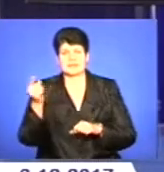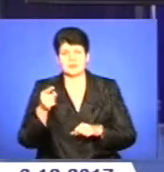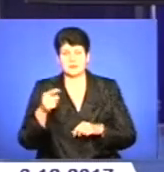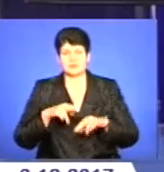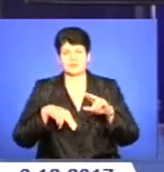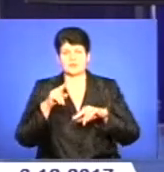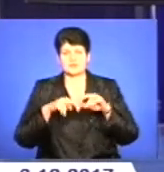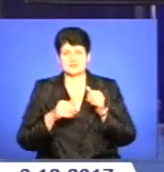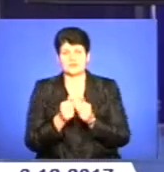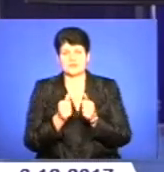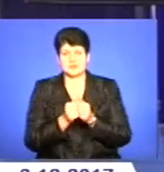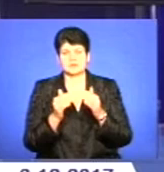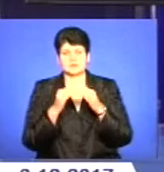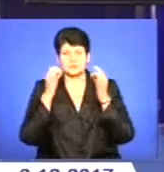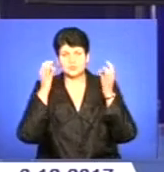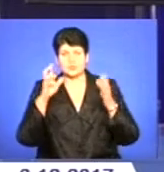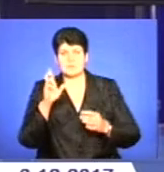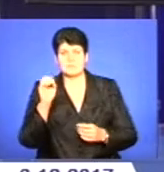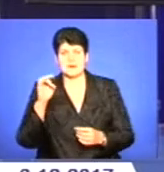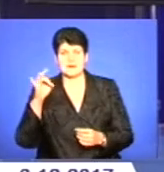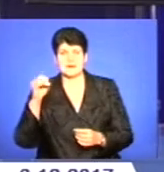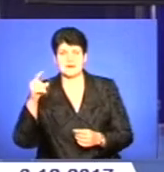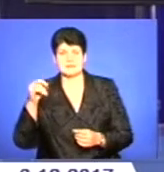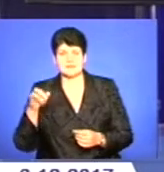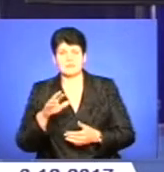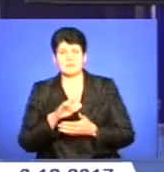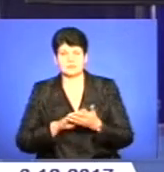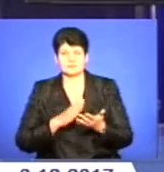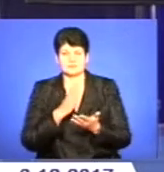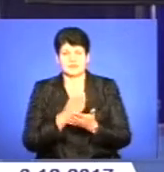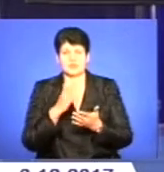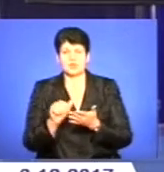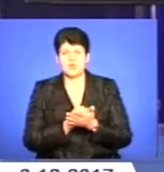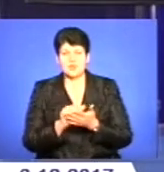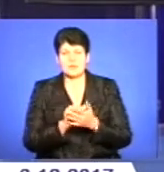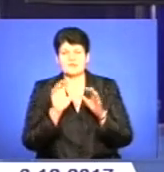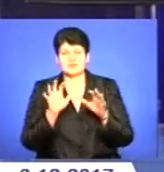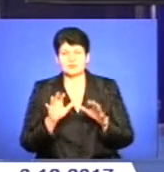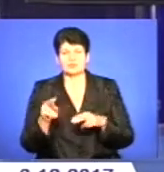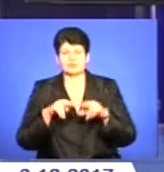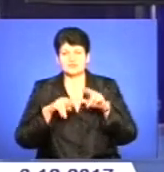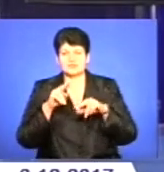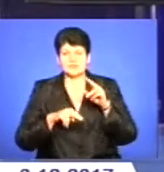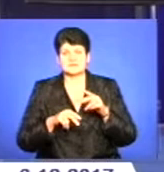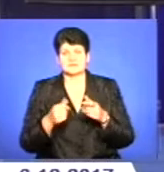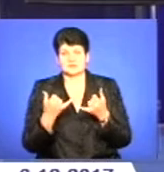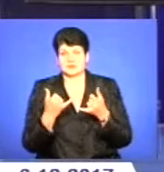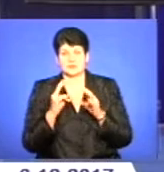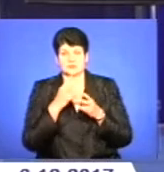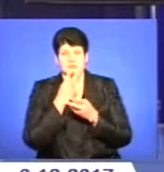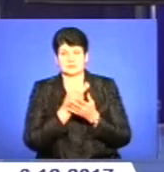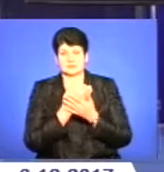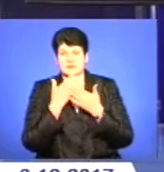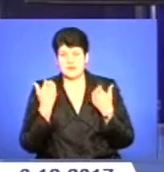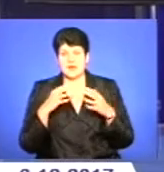території Палацу культури «Березіль» продовжується. Активісти зауважують, документів щодо законності будівельних робіт досі ніхто не надав,